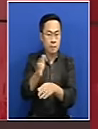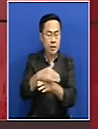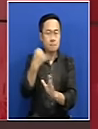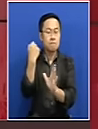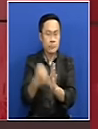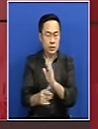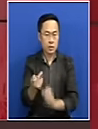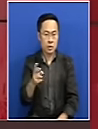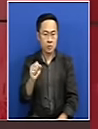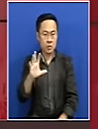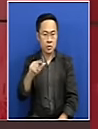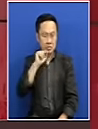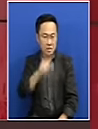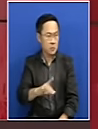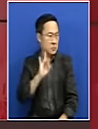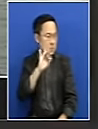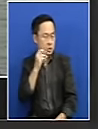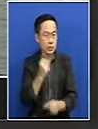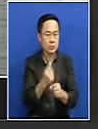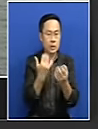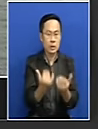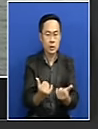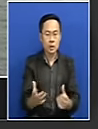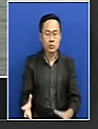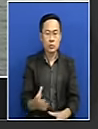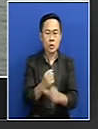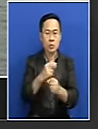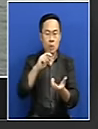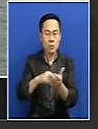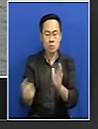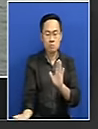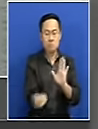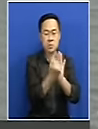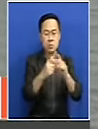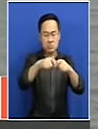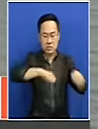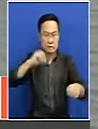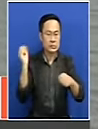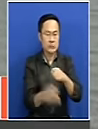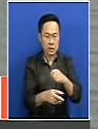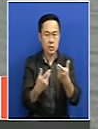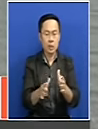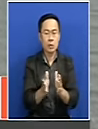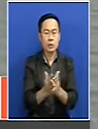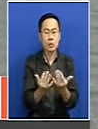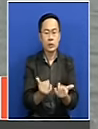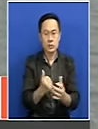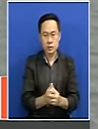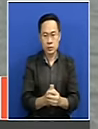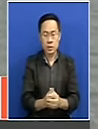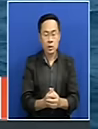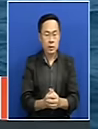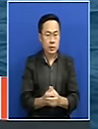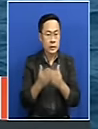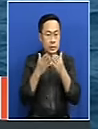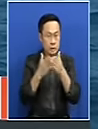ฝืนคำสั่งของคสช.นะคะทำให้ล่าสุดนั้นต้องถูกเพิกถอนทะเบียนเรือแล้วค่ะความเคลื่อนไหวในเรื่องนี้คุณผู้ชมคะ